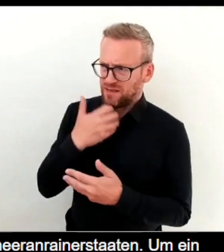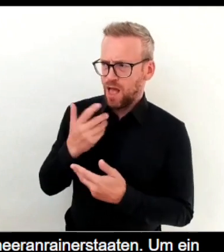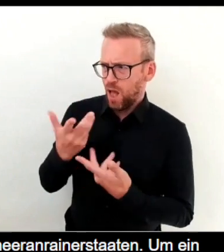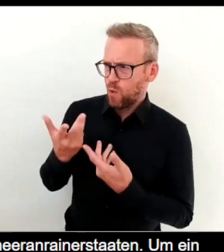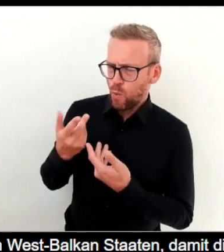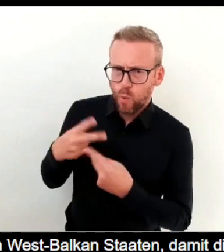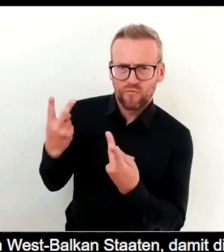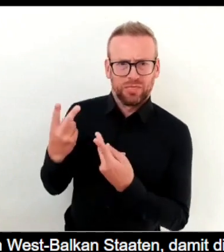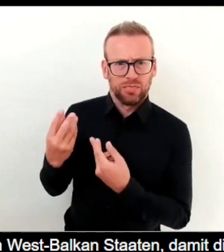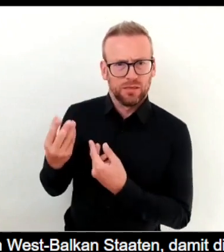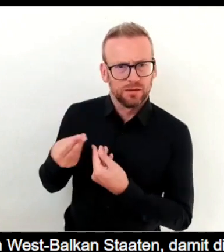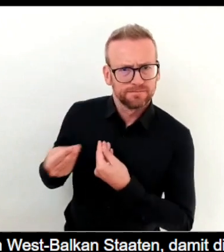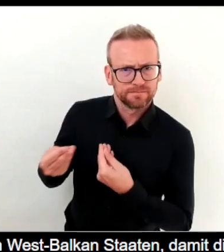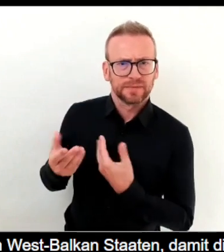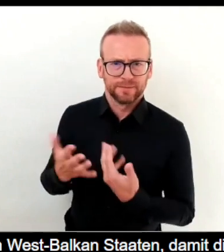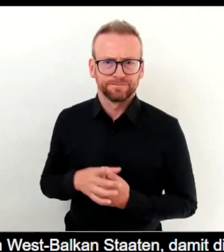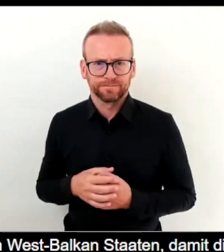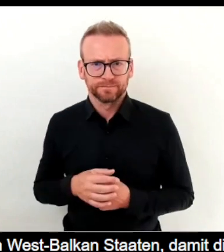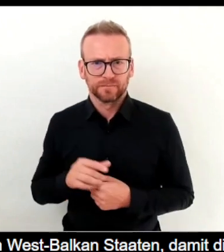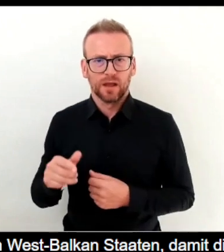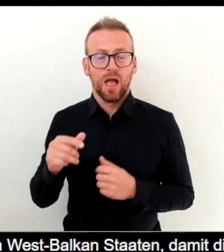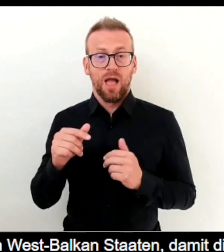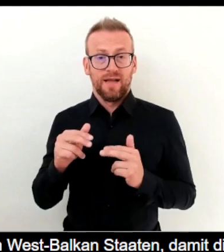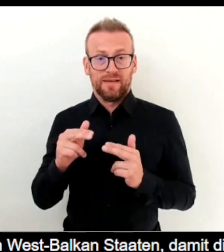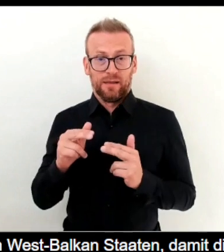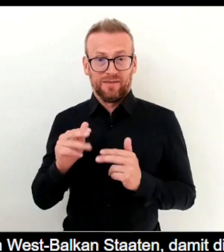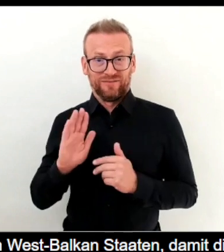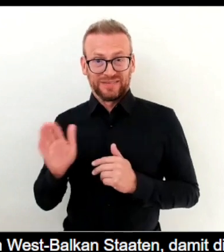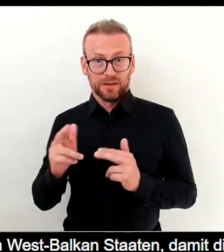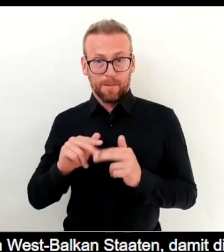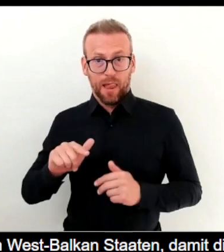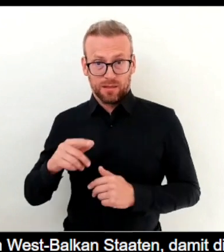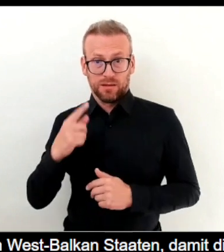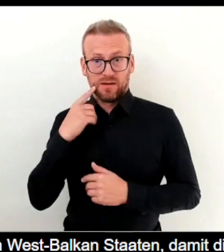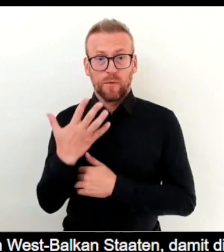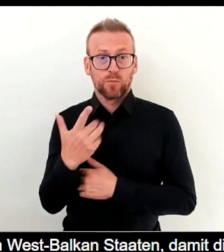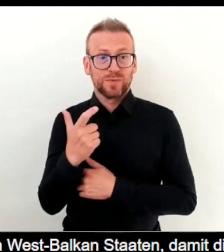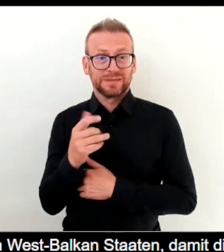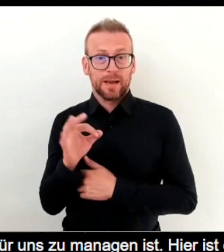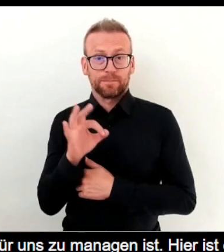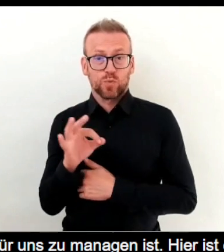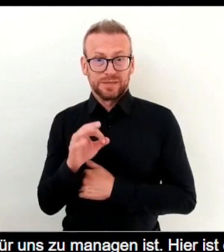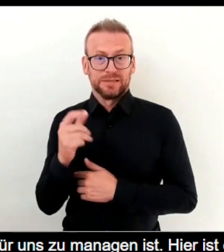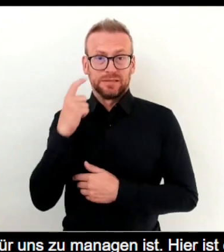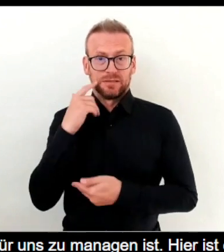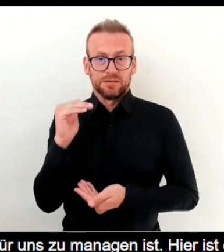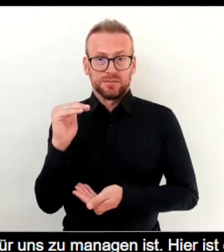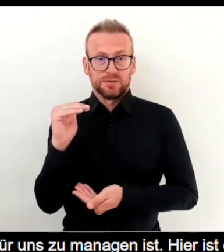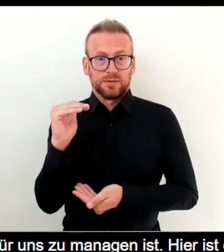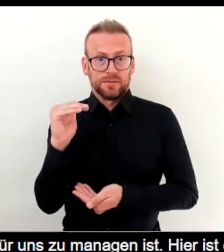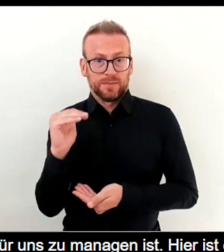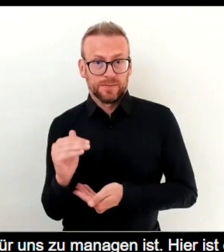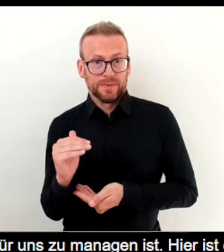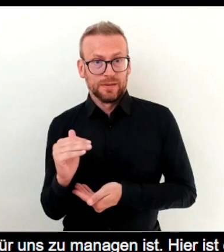konsequenter die organisierte Kriminalität der Schleuser und Schlepper bekämpfen. Wir haben im Mittelmeerraum deswegen